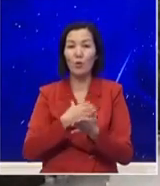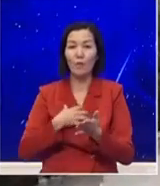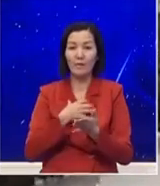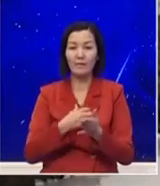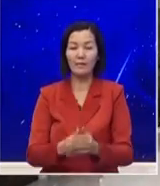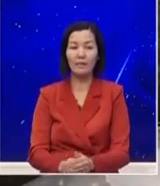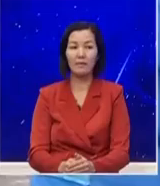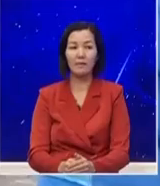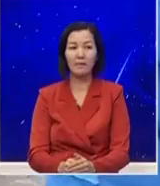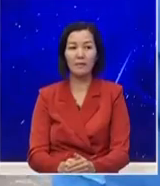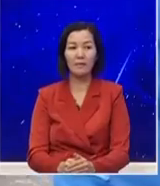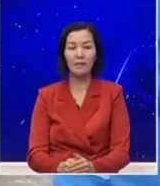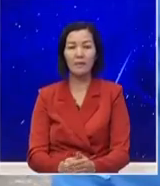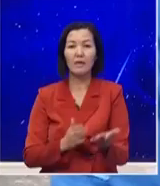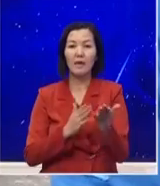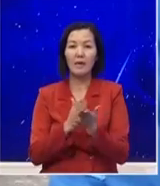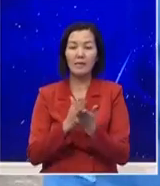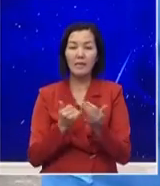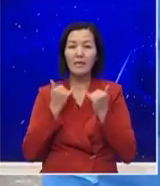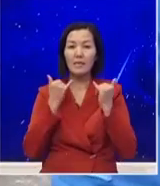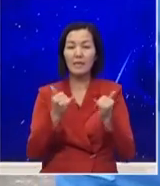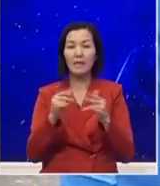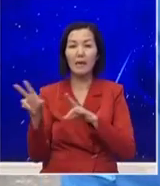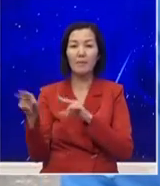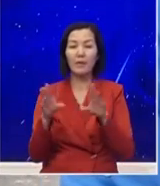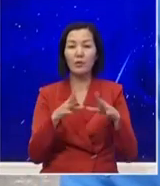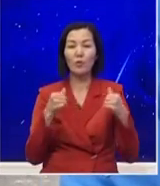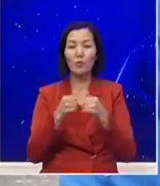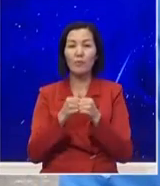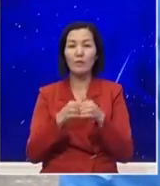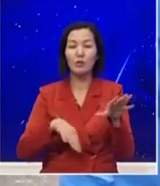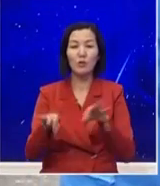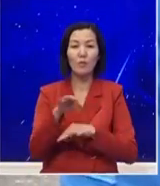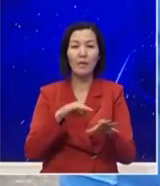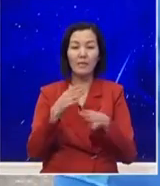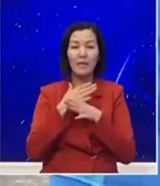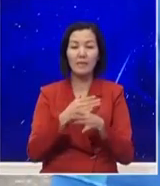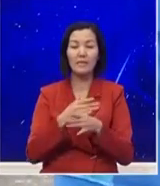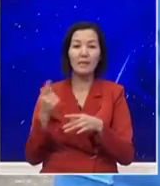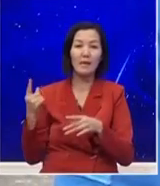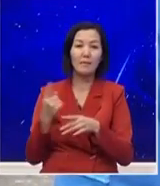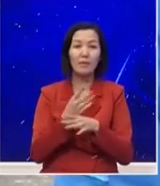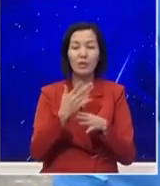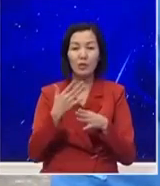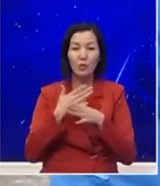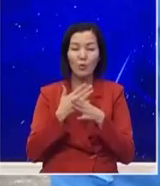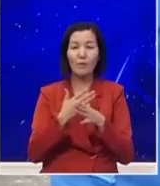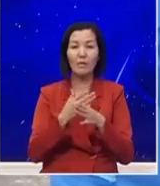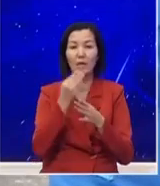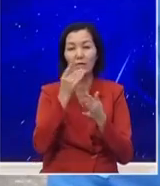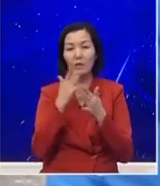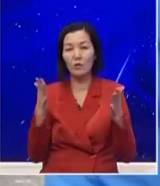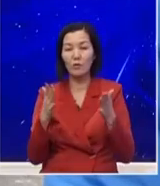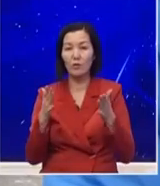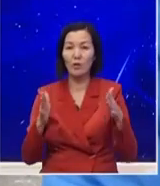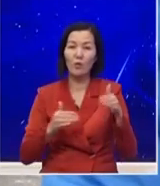еріктілер. Ардагерлерді ардақтайық және бақыт отбасы жобалары аясында бірінші көмек ретінде осы азық-түлік